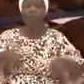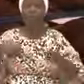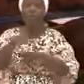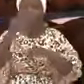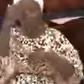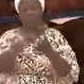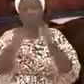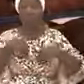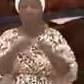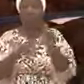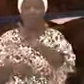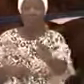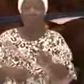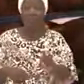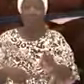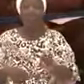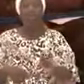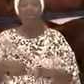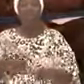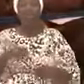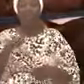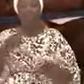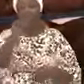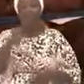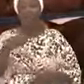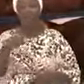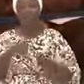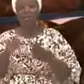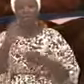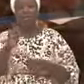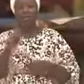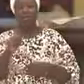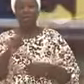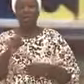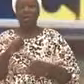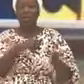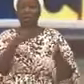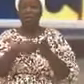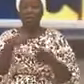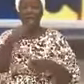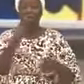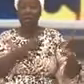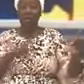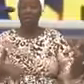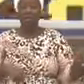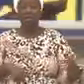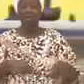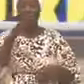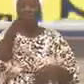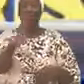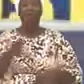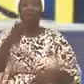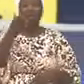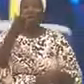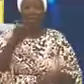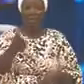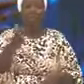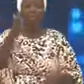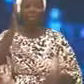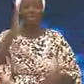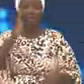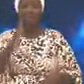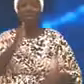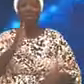tout c'est pourquoi dit il ainsi parle le seigneur l'éternel il n'y aura plus de délais